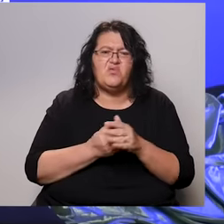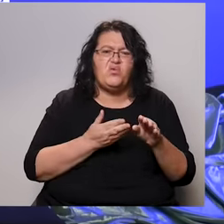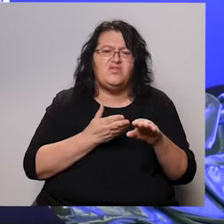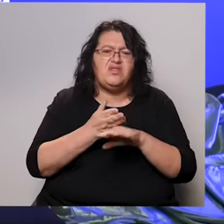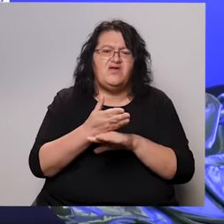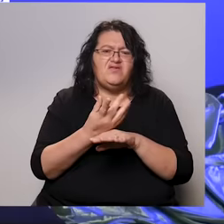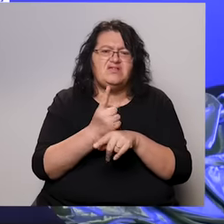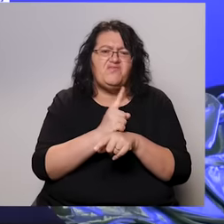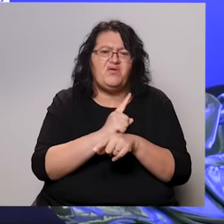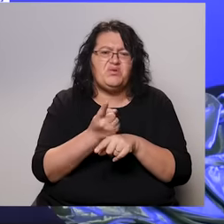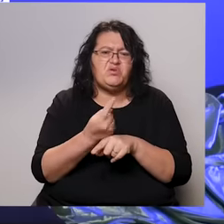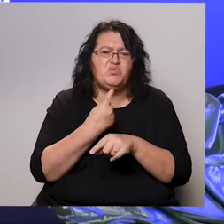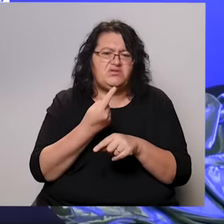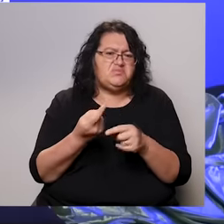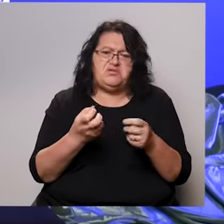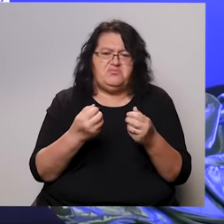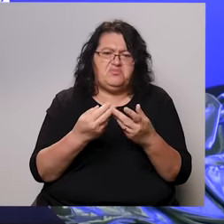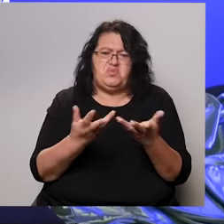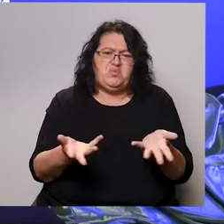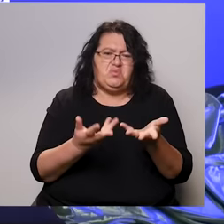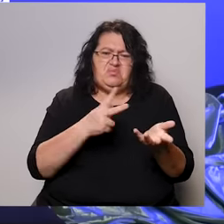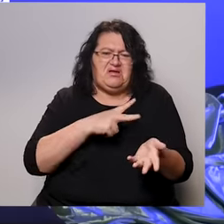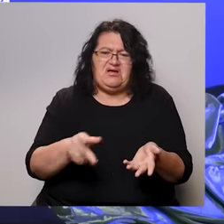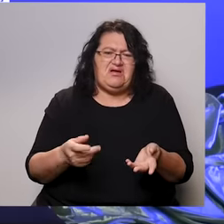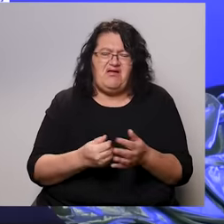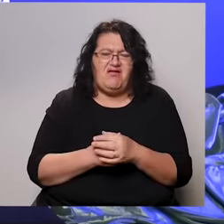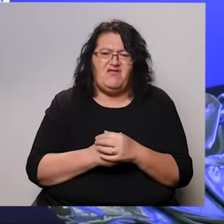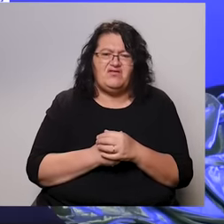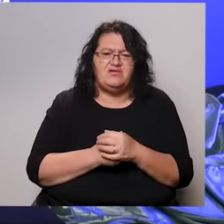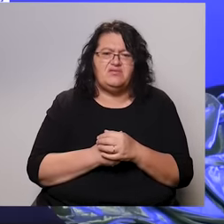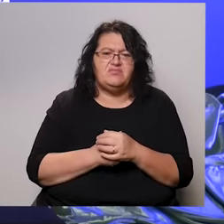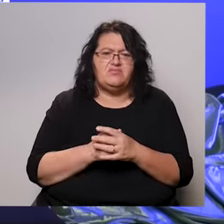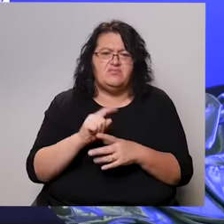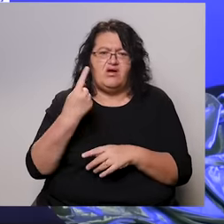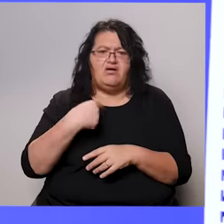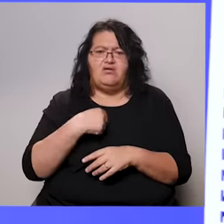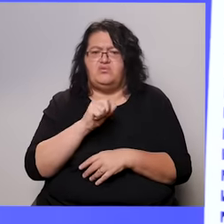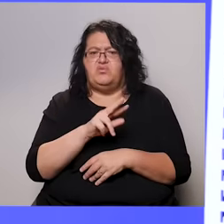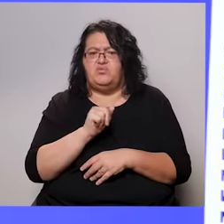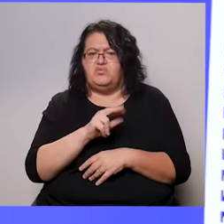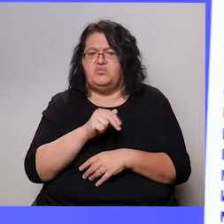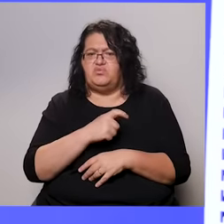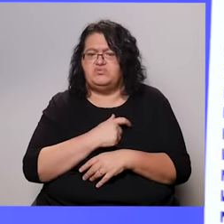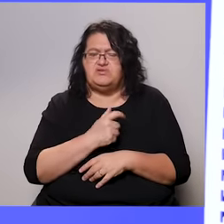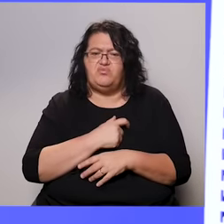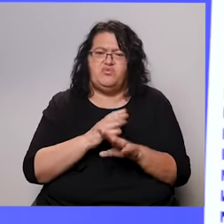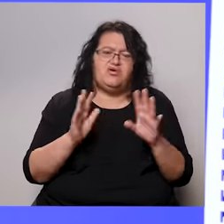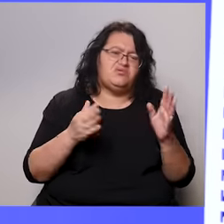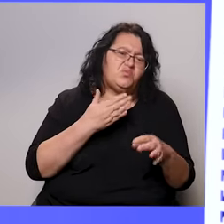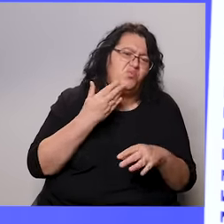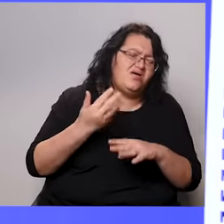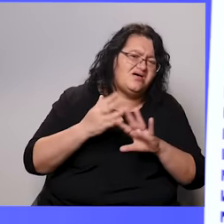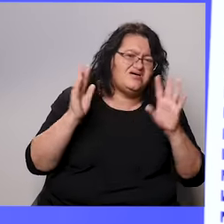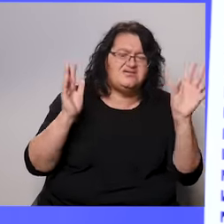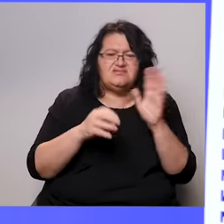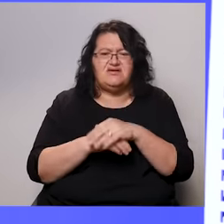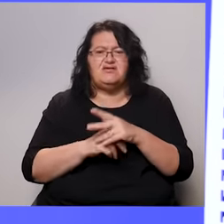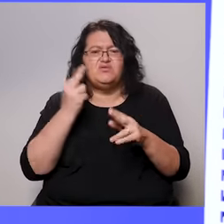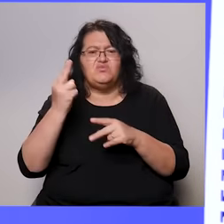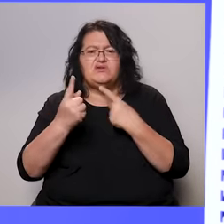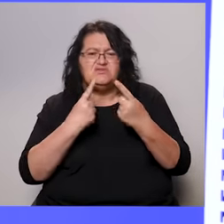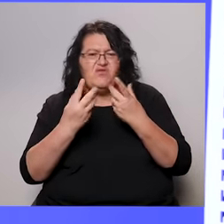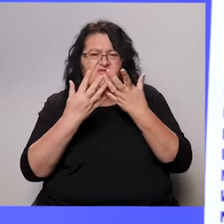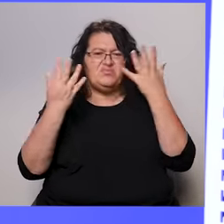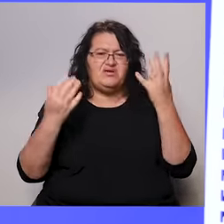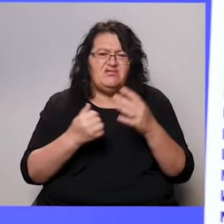de câteva minute, zice ea, nu-i grav. Din nou eu, nu se poate, nu există, ce? Dacă Dumnezeu a vorbit